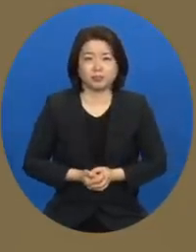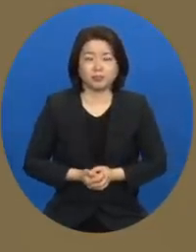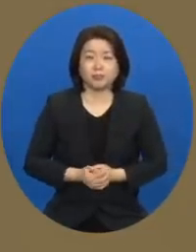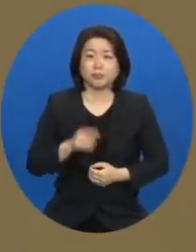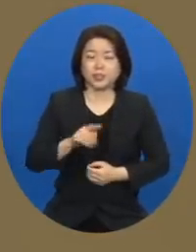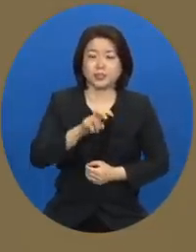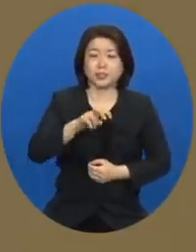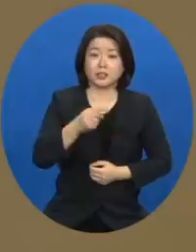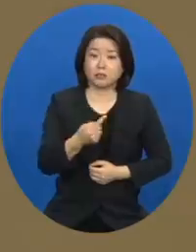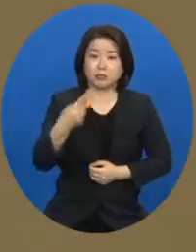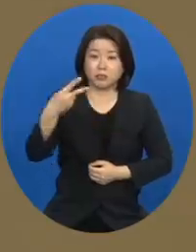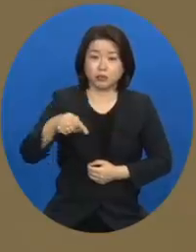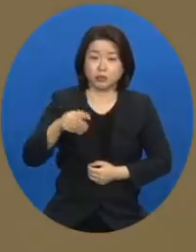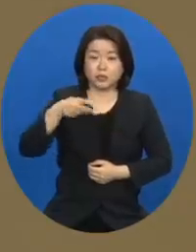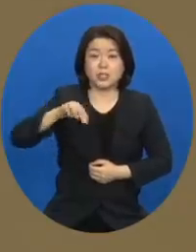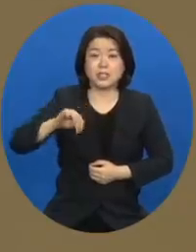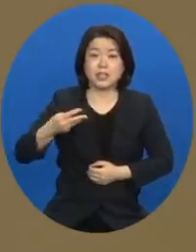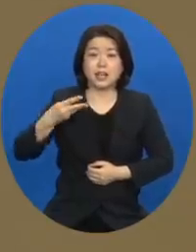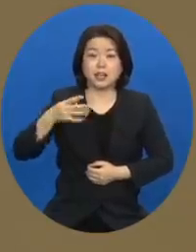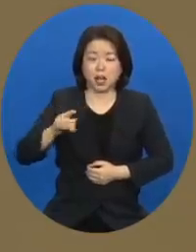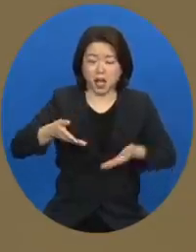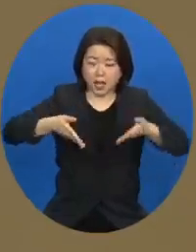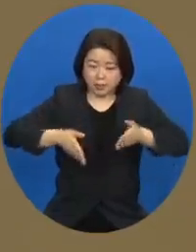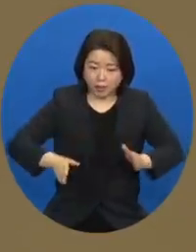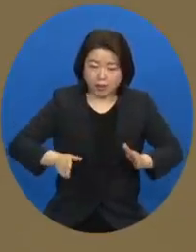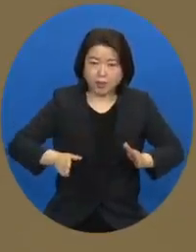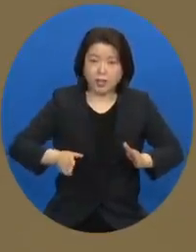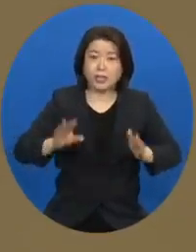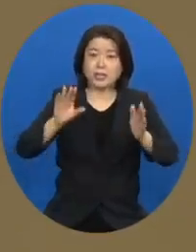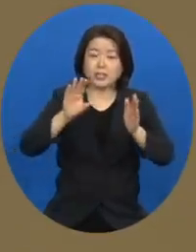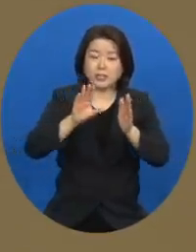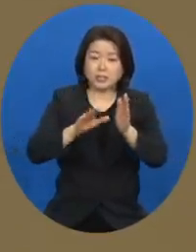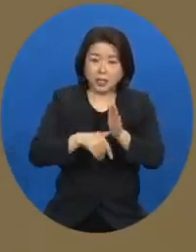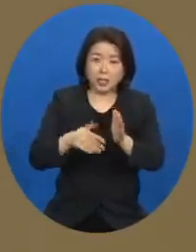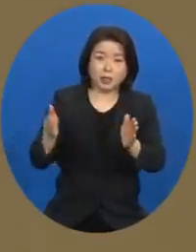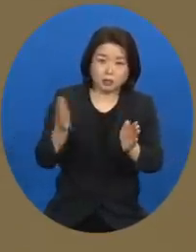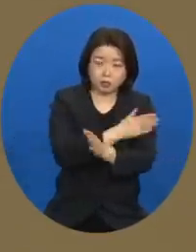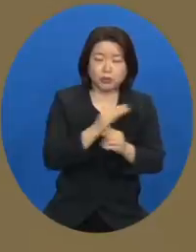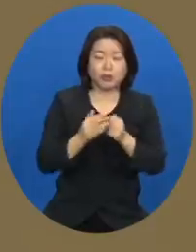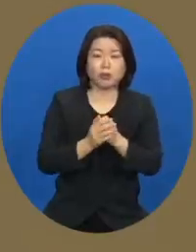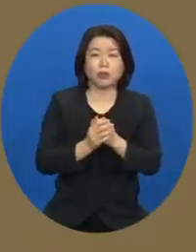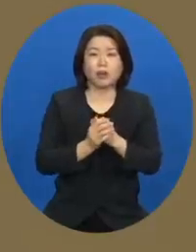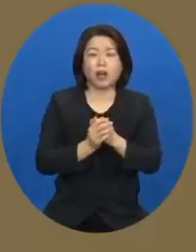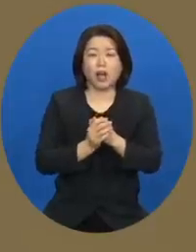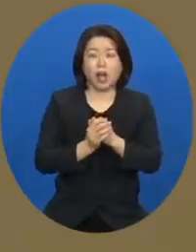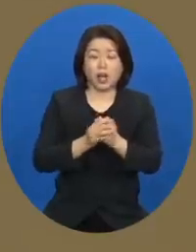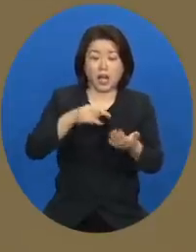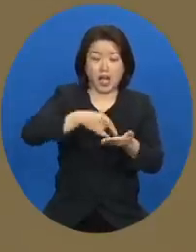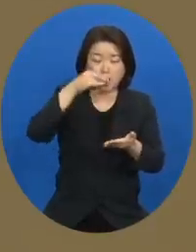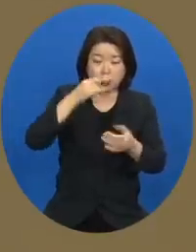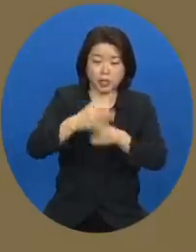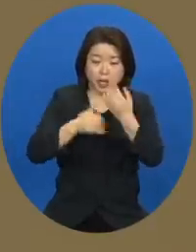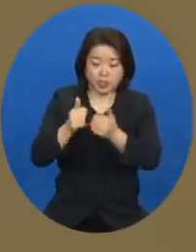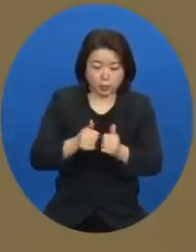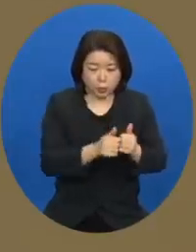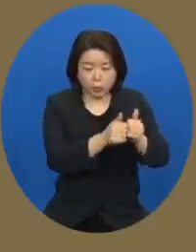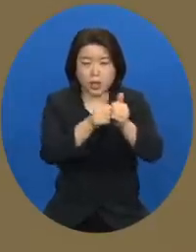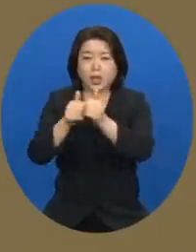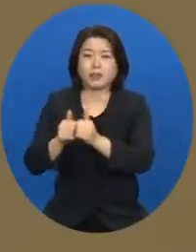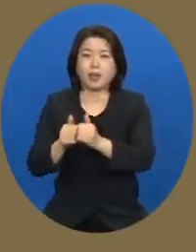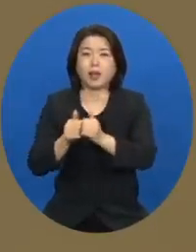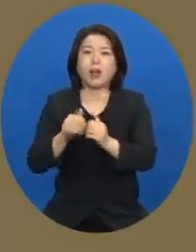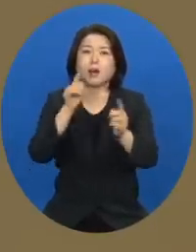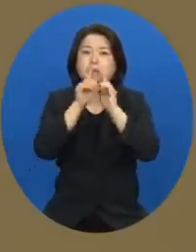그 무드셀라가 났던 그 해부터 성경은 에녹이 하나님과 동행했다고 말씀하고 있습니다.